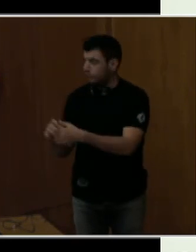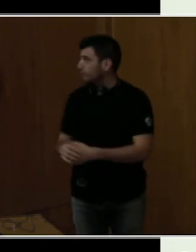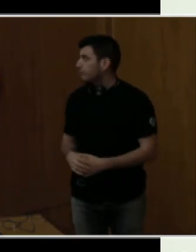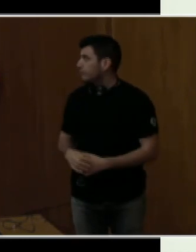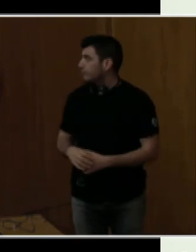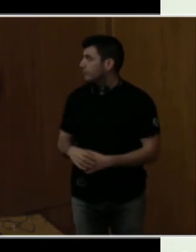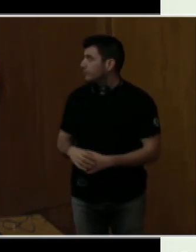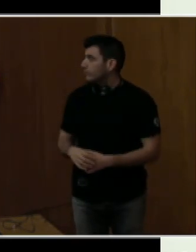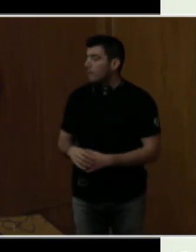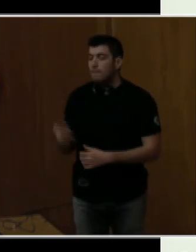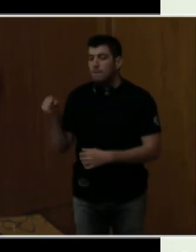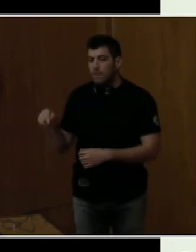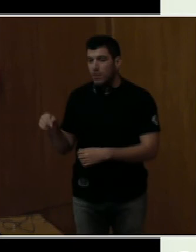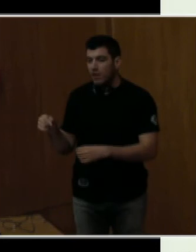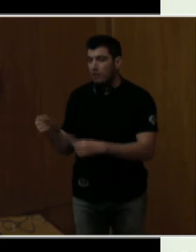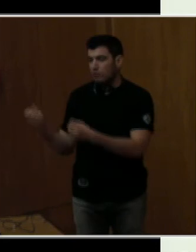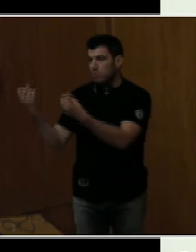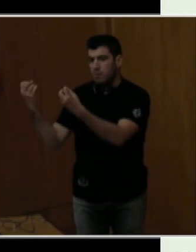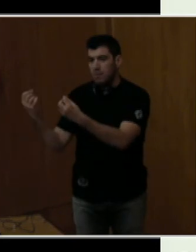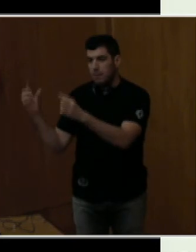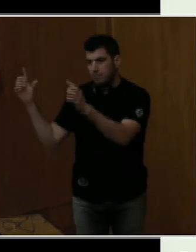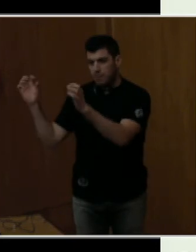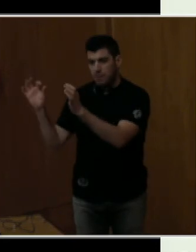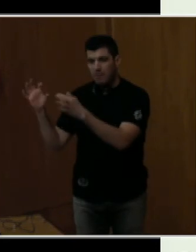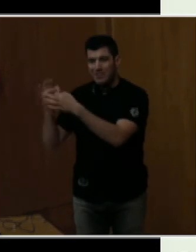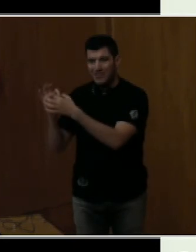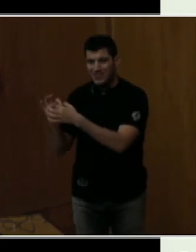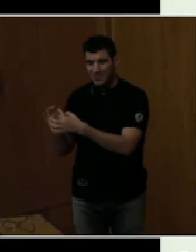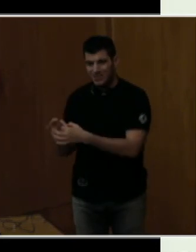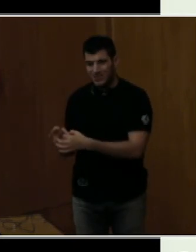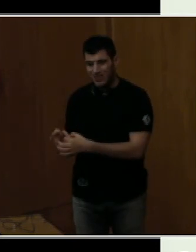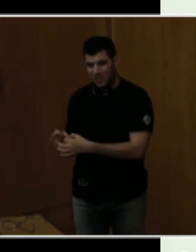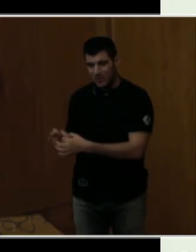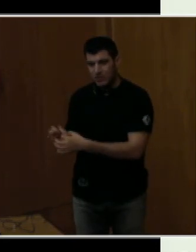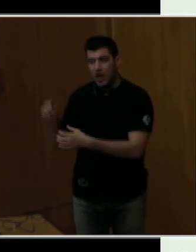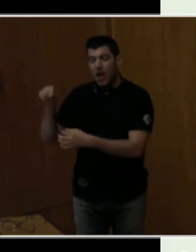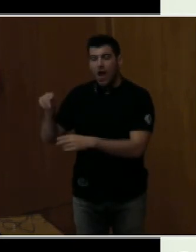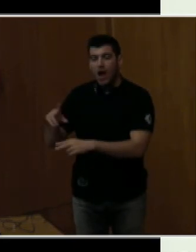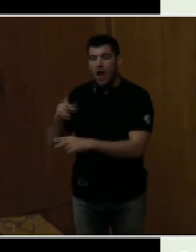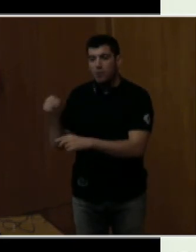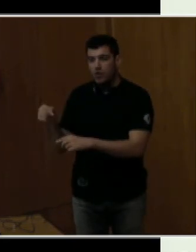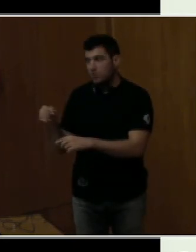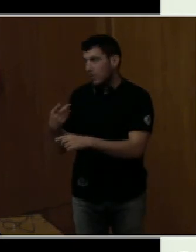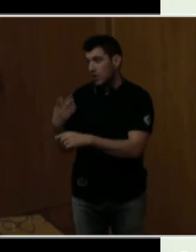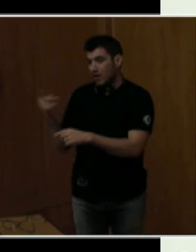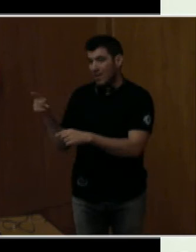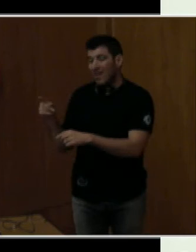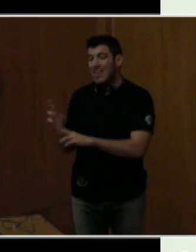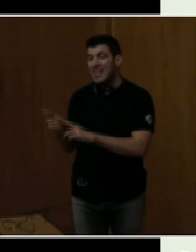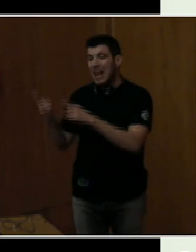Όπου εδώ αρχίζουν και συσσωρεύονται και λόγω του αρνητικού τους φορτίου διώχνουν τα ηλεκτρόνια από την απέναντι πλάκα, τα